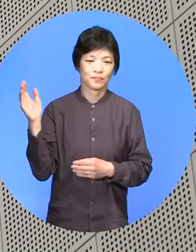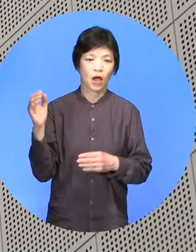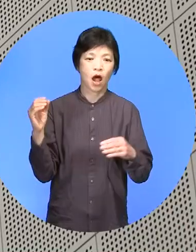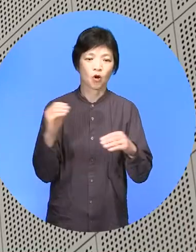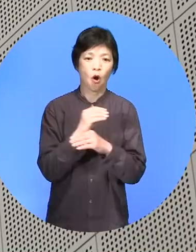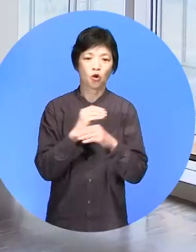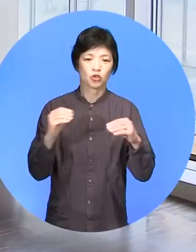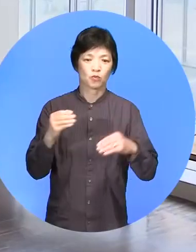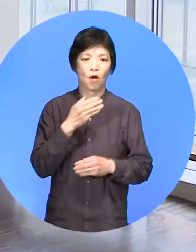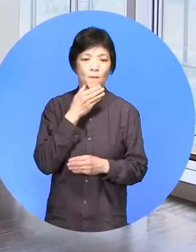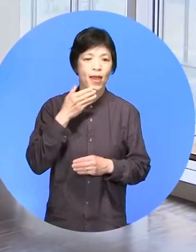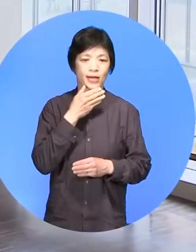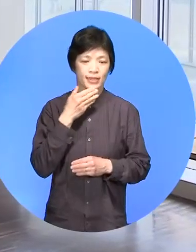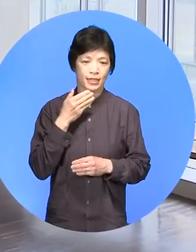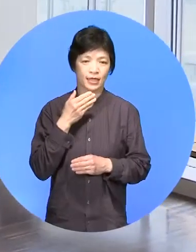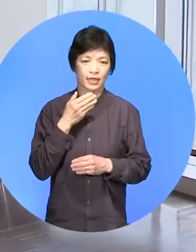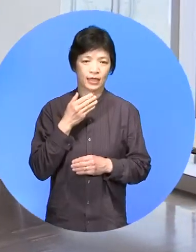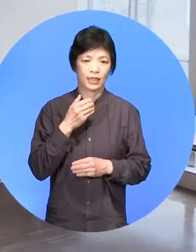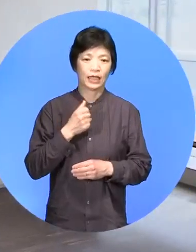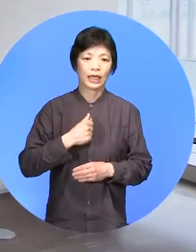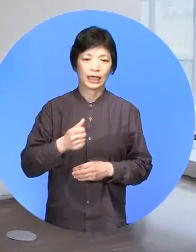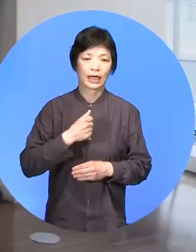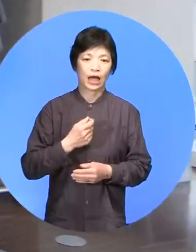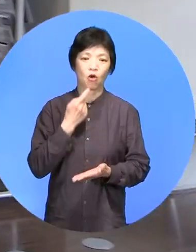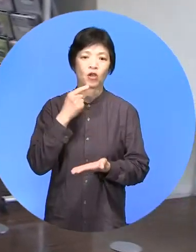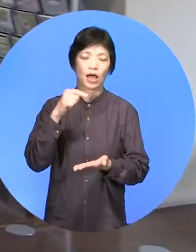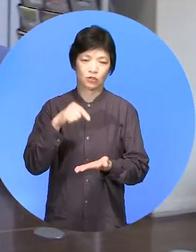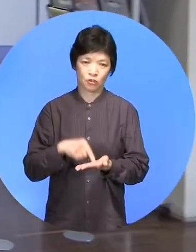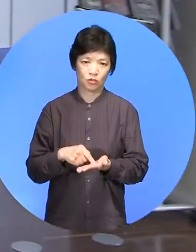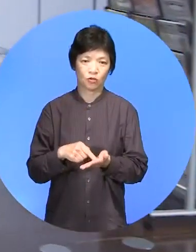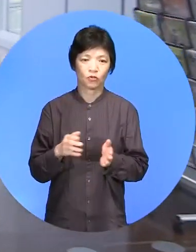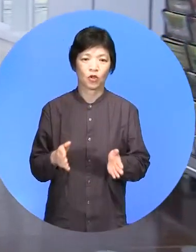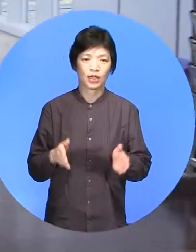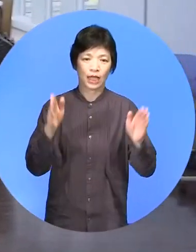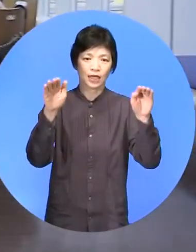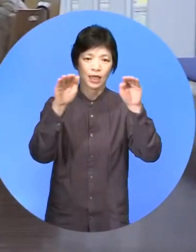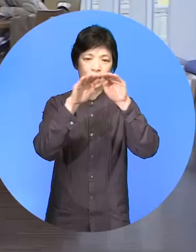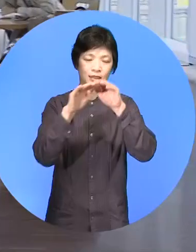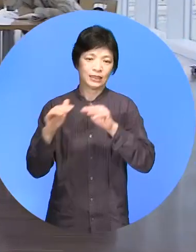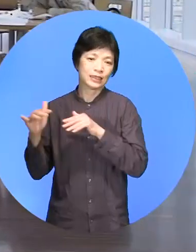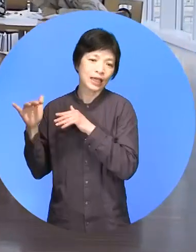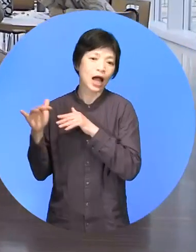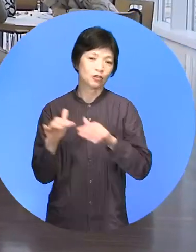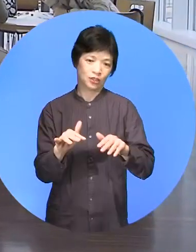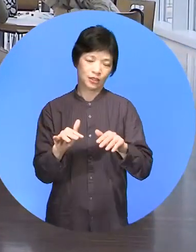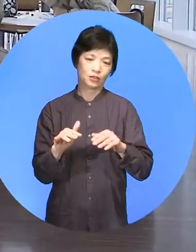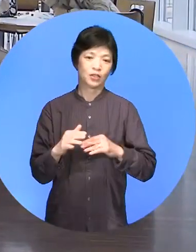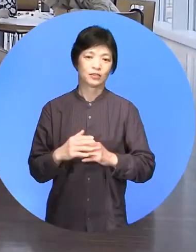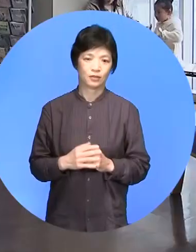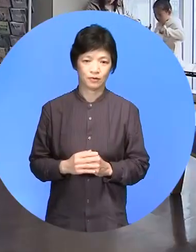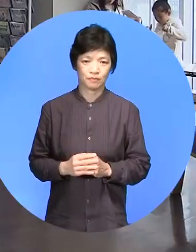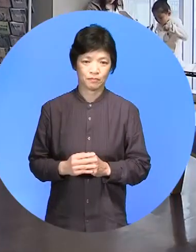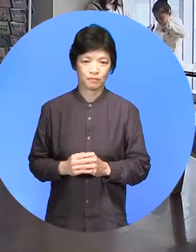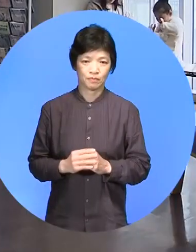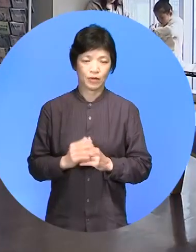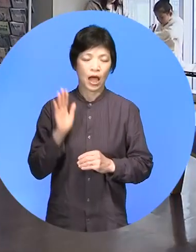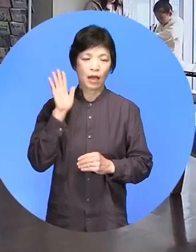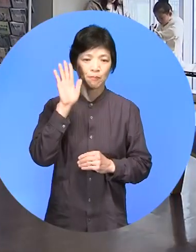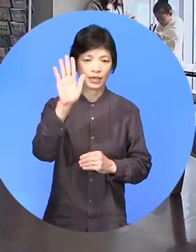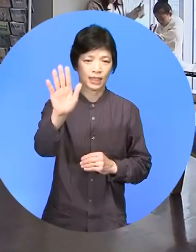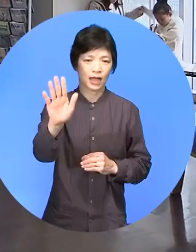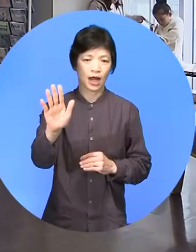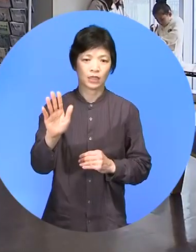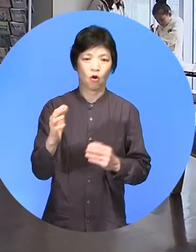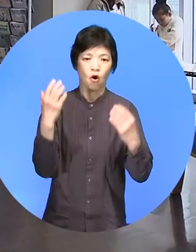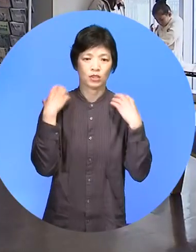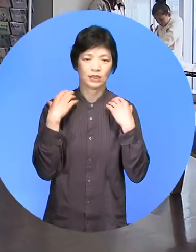便性もよく通いやすいということから利用者に大変人気がある施設です。未来の担い手である